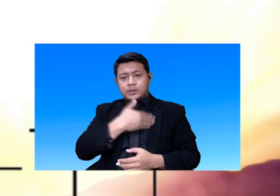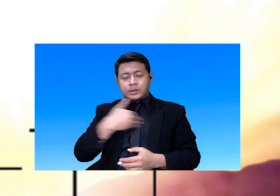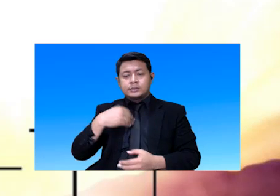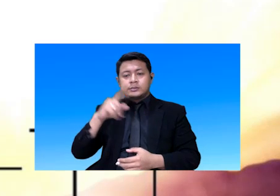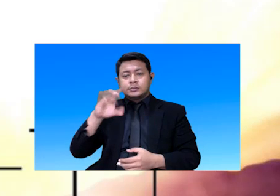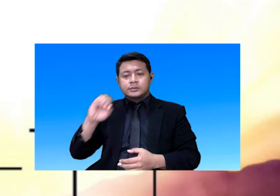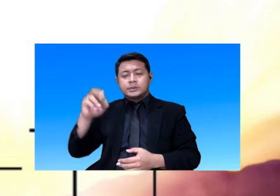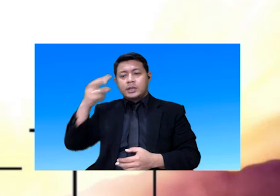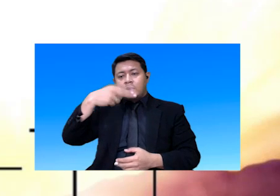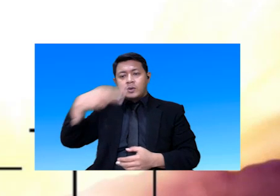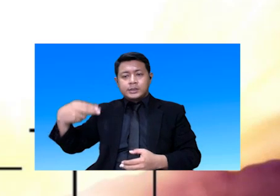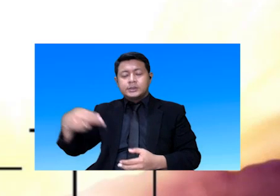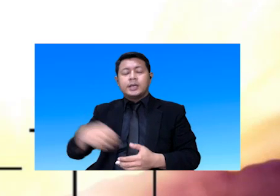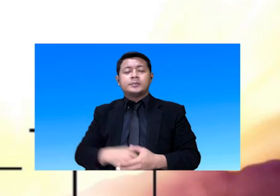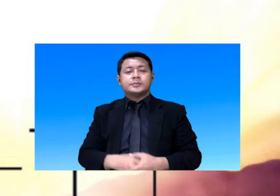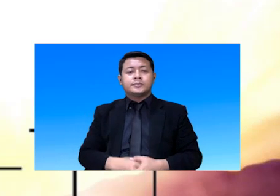negeri kita.